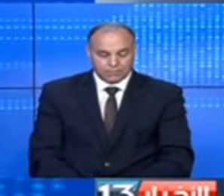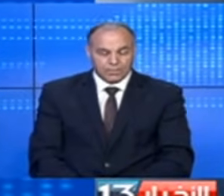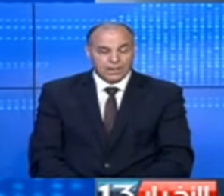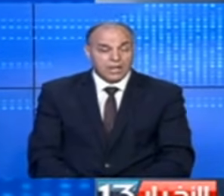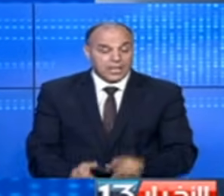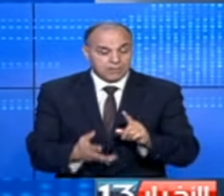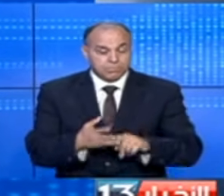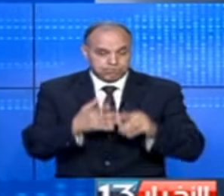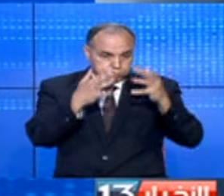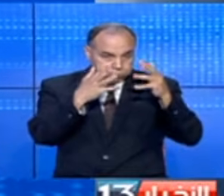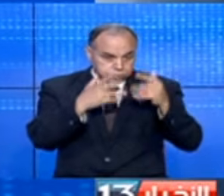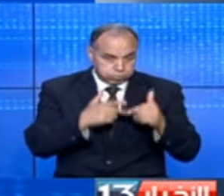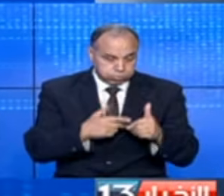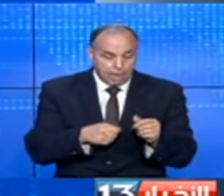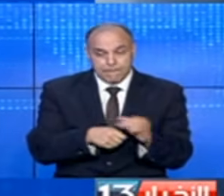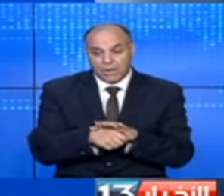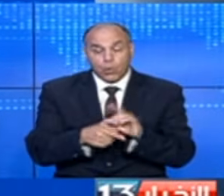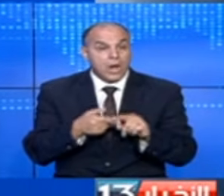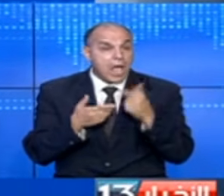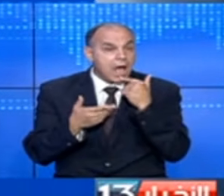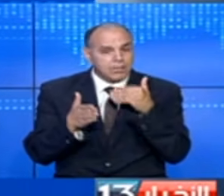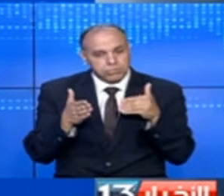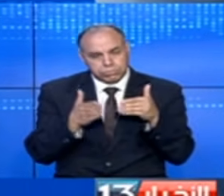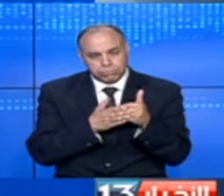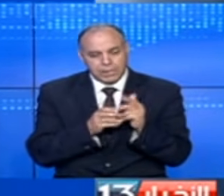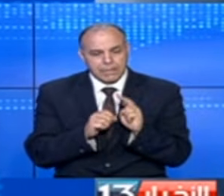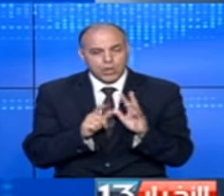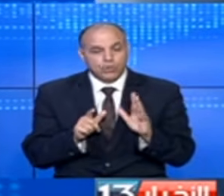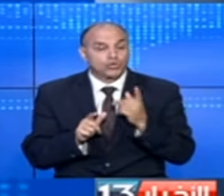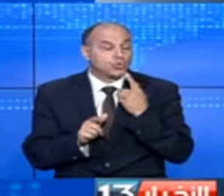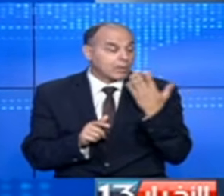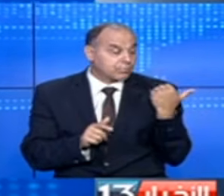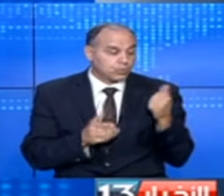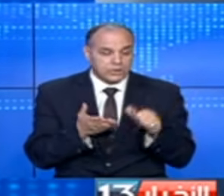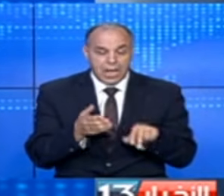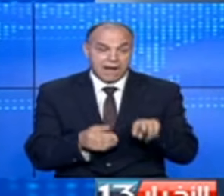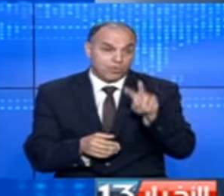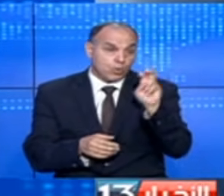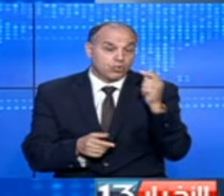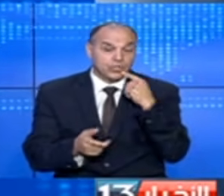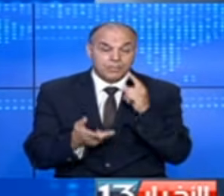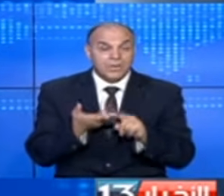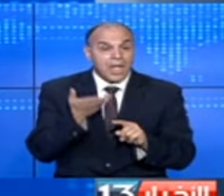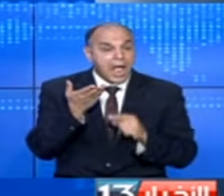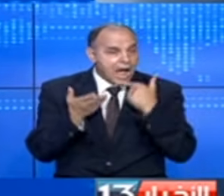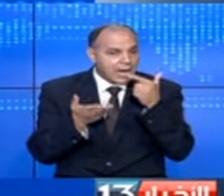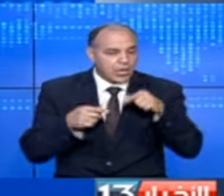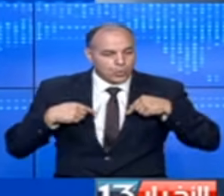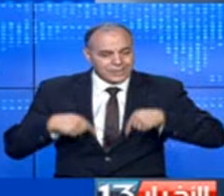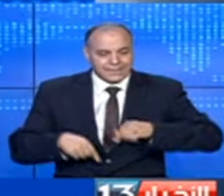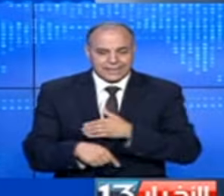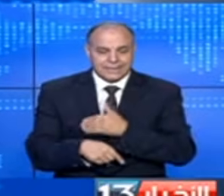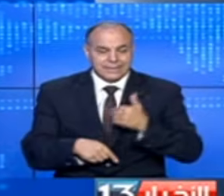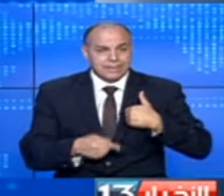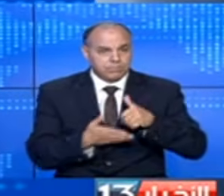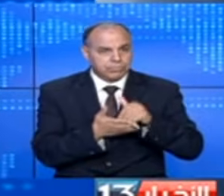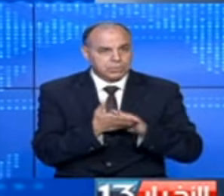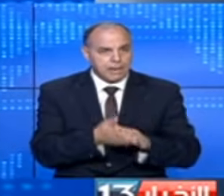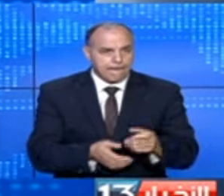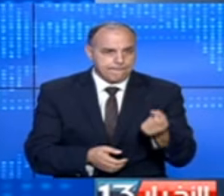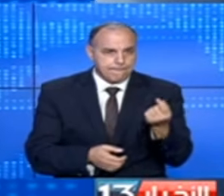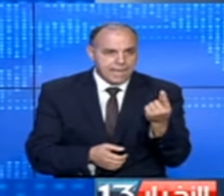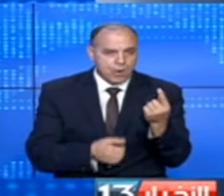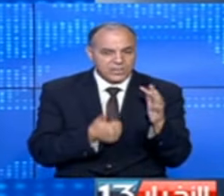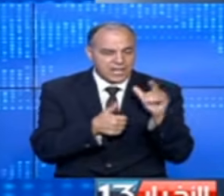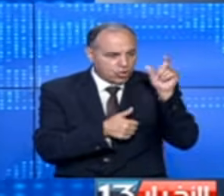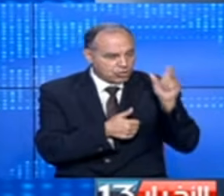وفي آخر تحين للوضع الوبائي وإلى حدود 28 من جوان 2021، أعلنت وزارة الصحة تسجيل 106